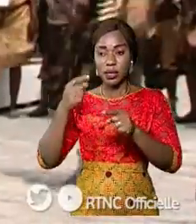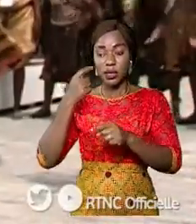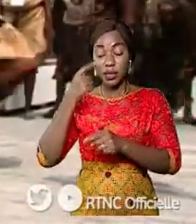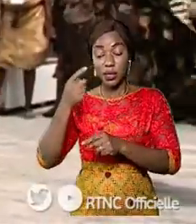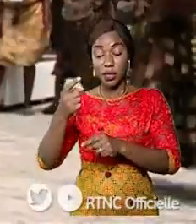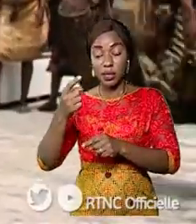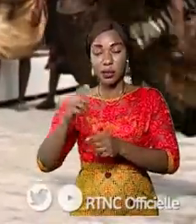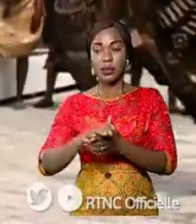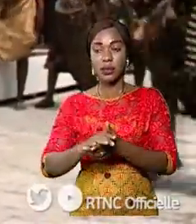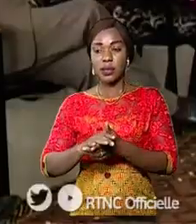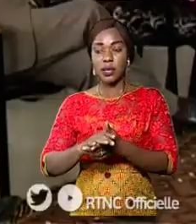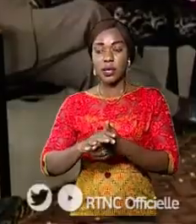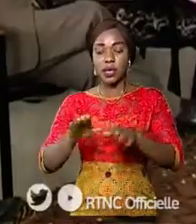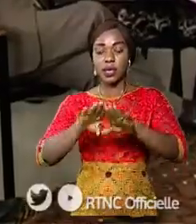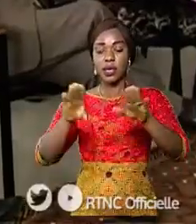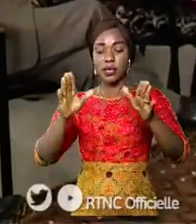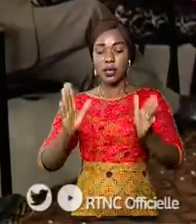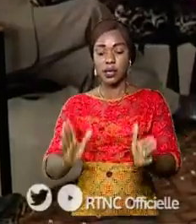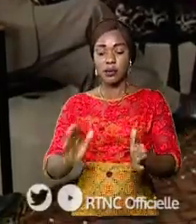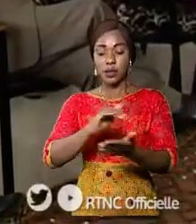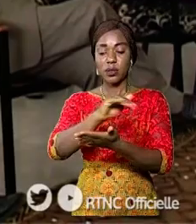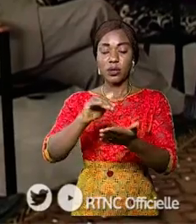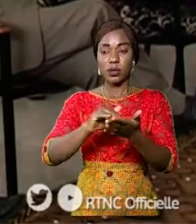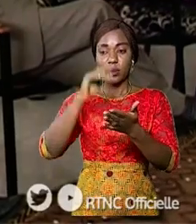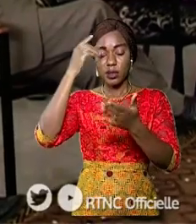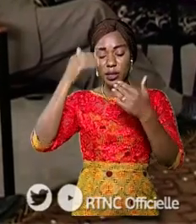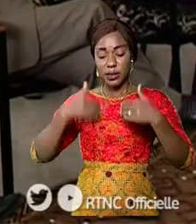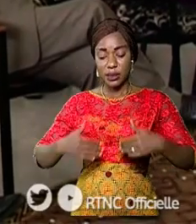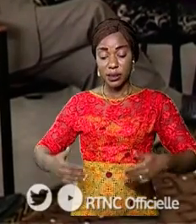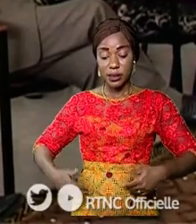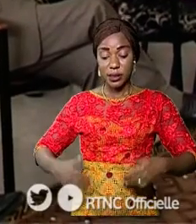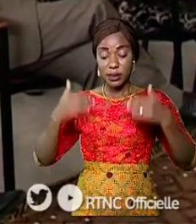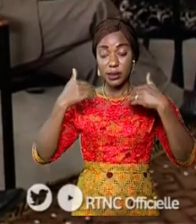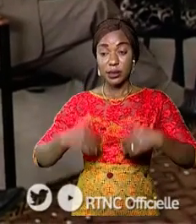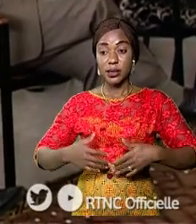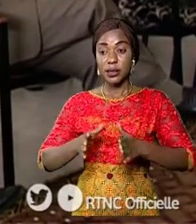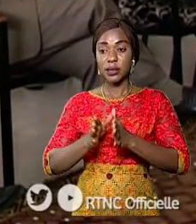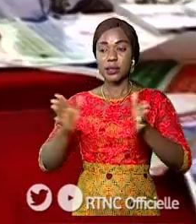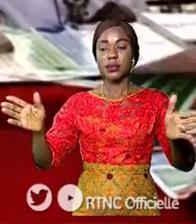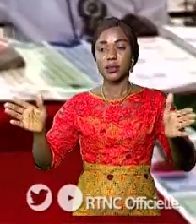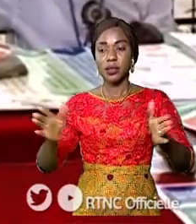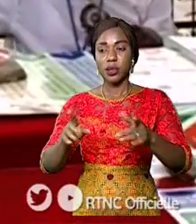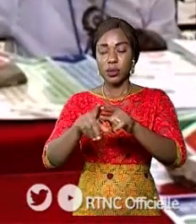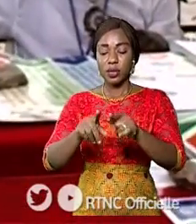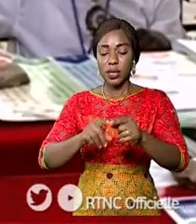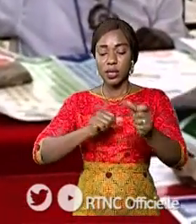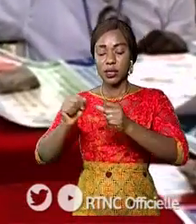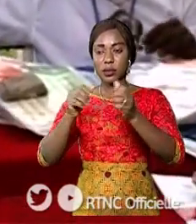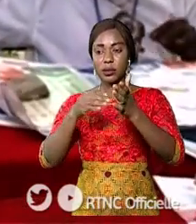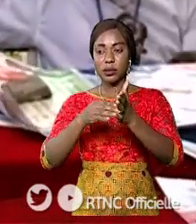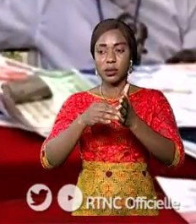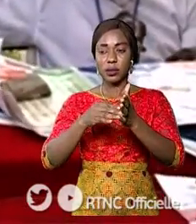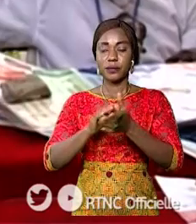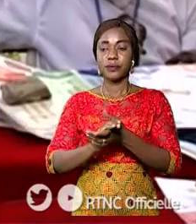consacrée à la table ronde pour parler de la santé en général avec accent sur la lutte contre la COVID-19